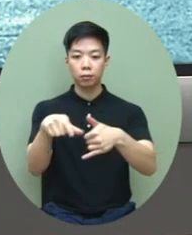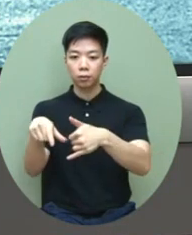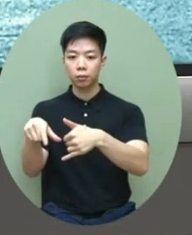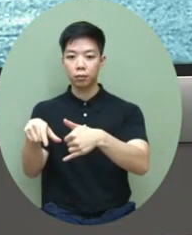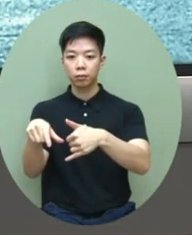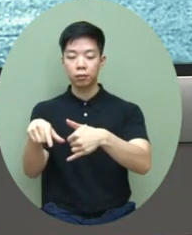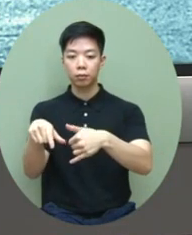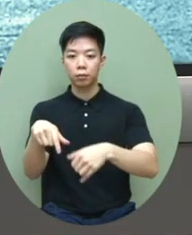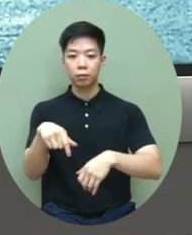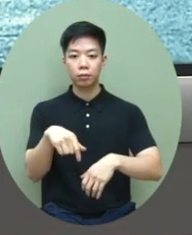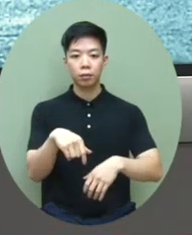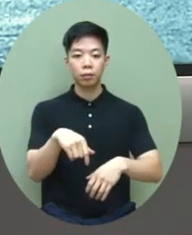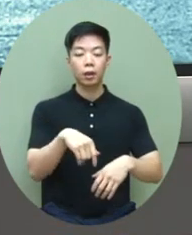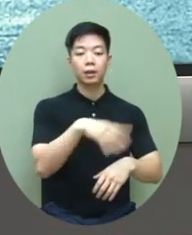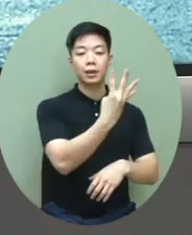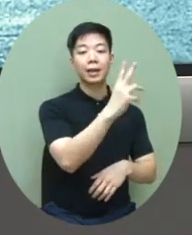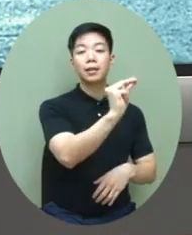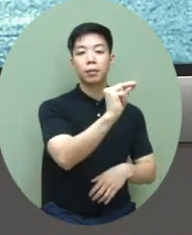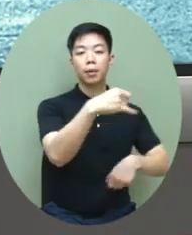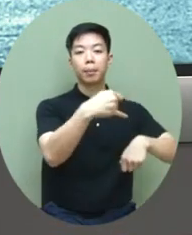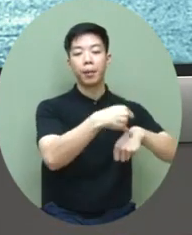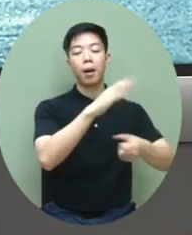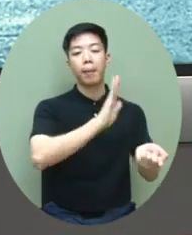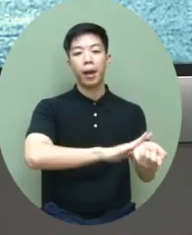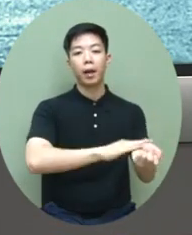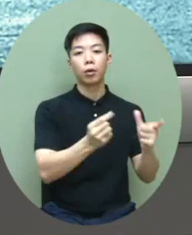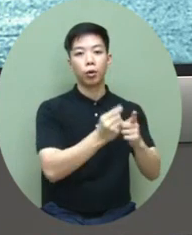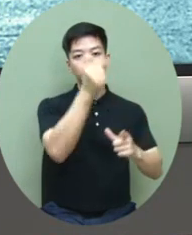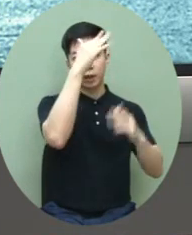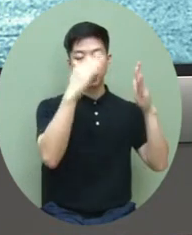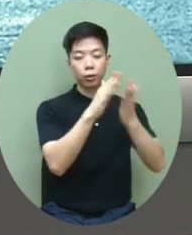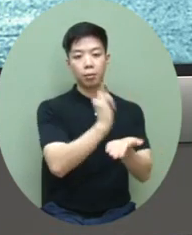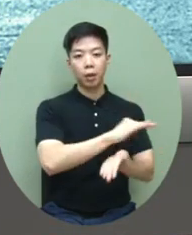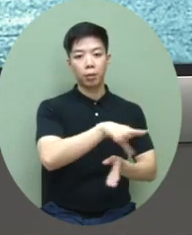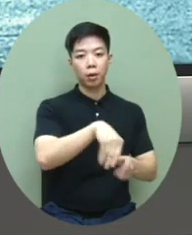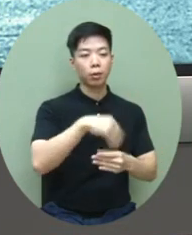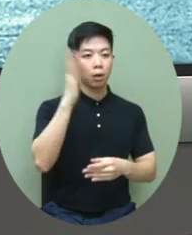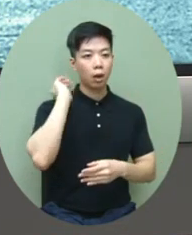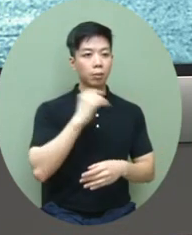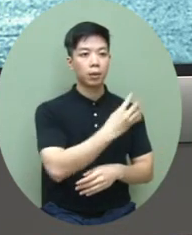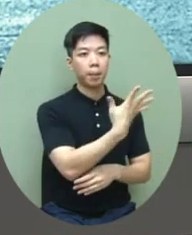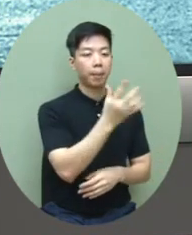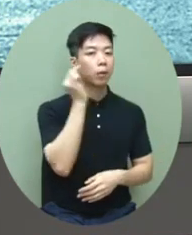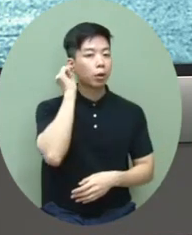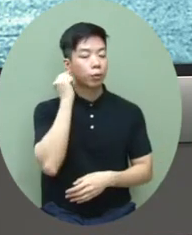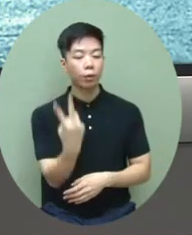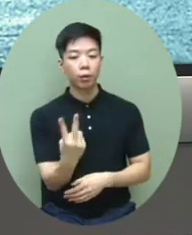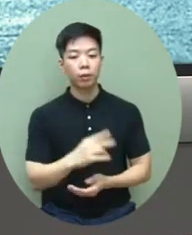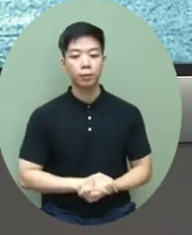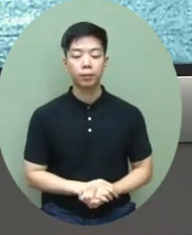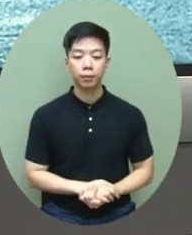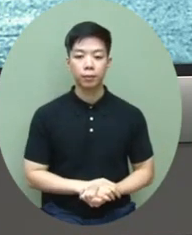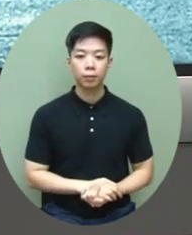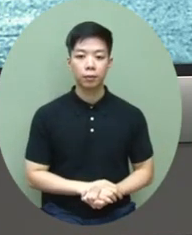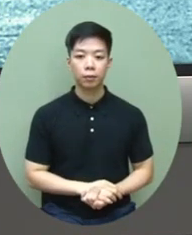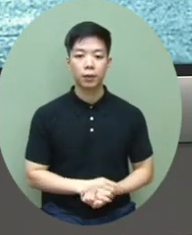藥疾嘅病人咧喺公立醫院留醫，就包括咗45男2女，其中一個兩